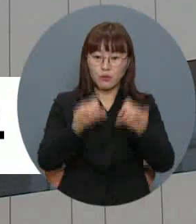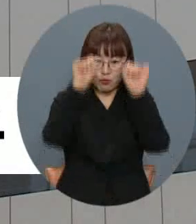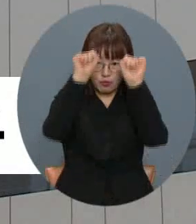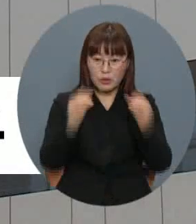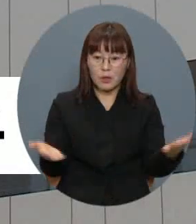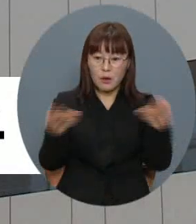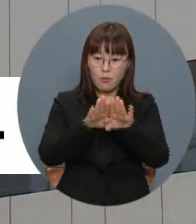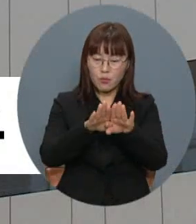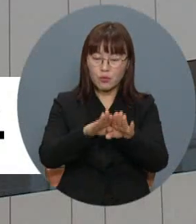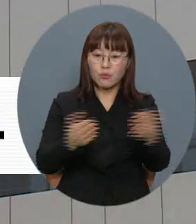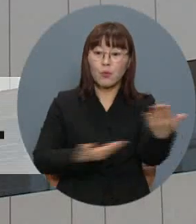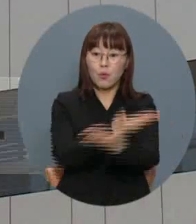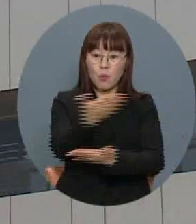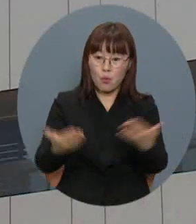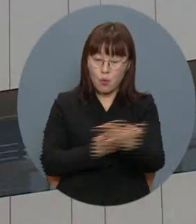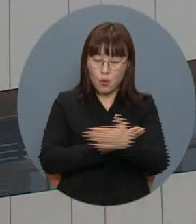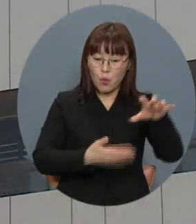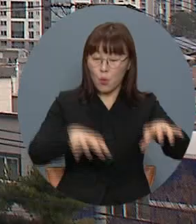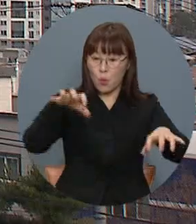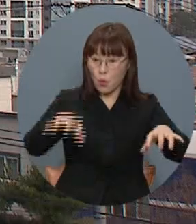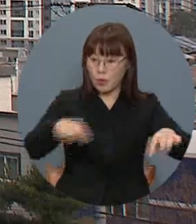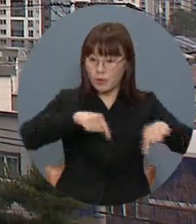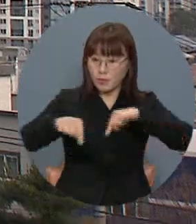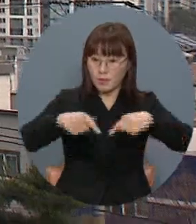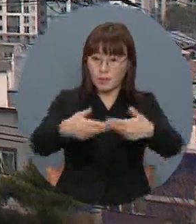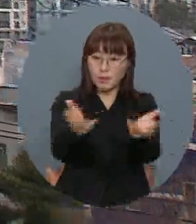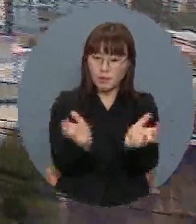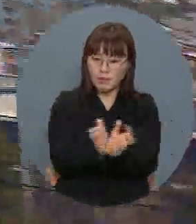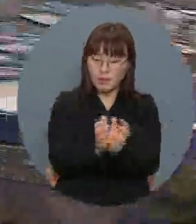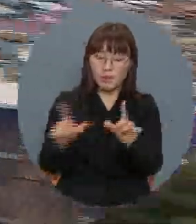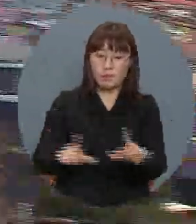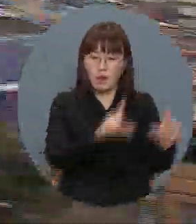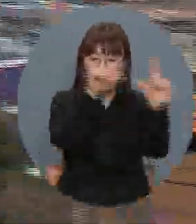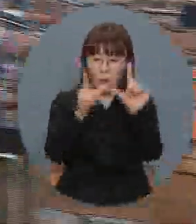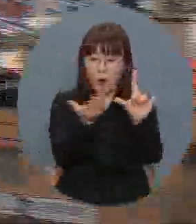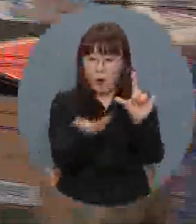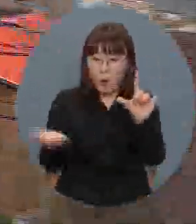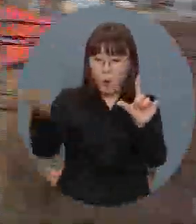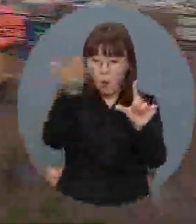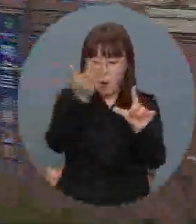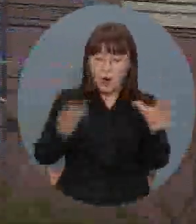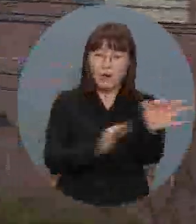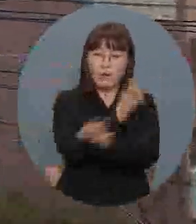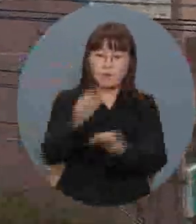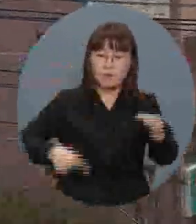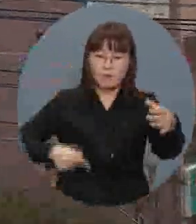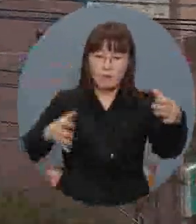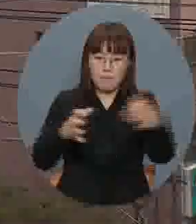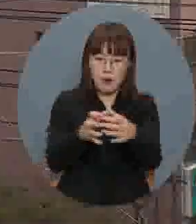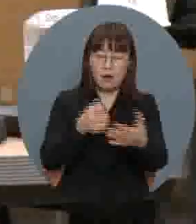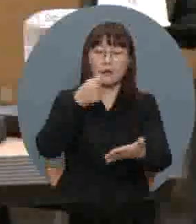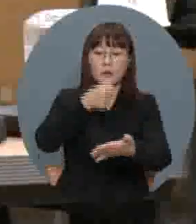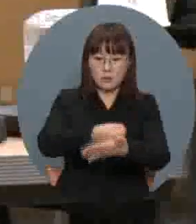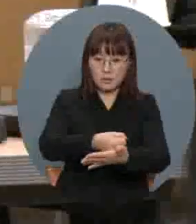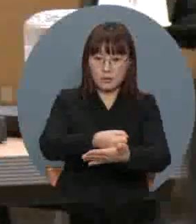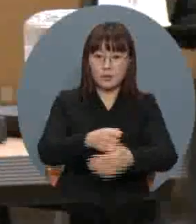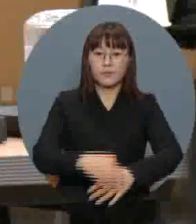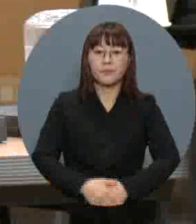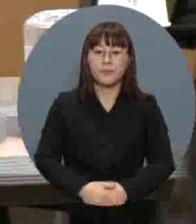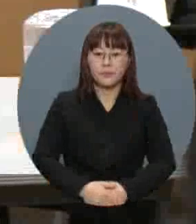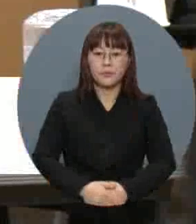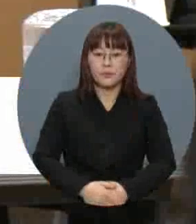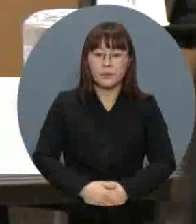문화체육시설을 공유합니다. 양 지자체는 주민 삶의 질을 높이기 위해 경제 협력에 나서기로 했습니다.